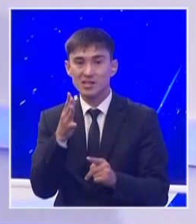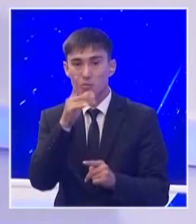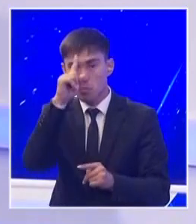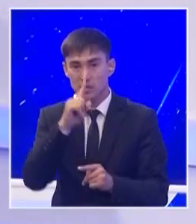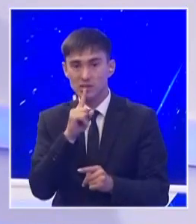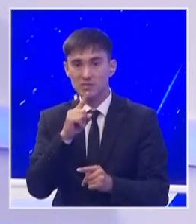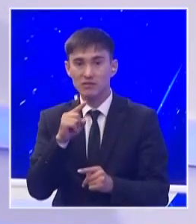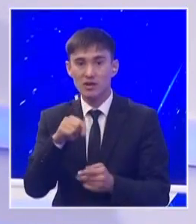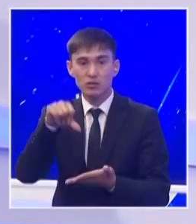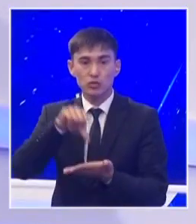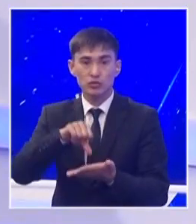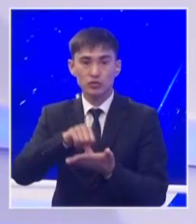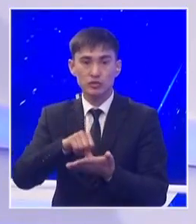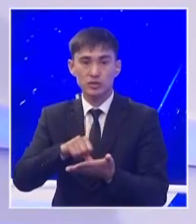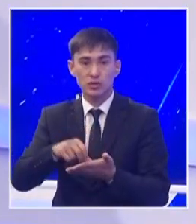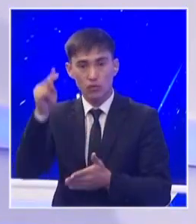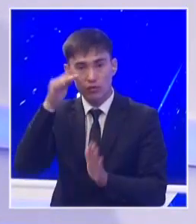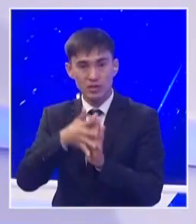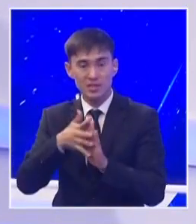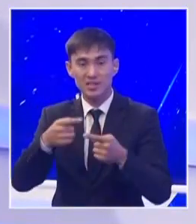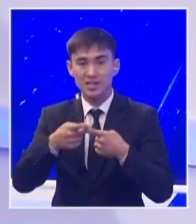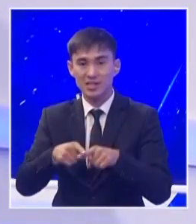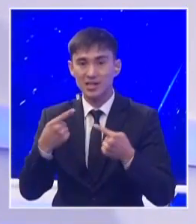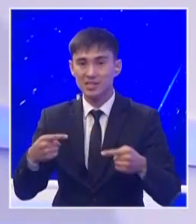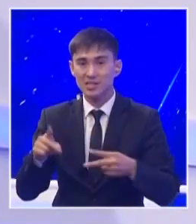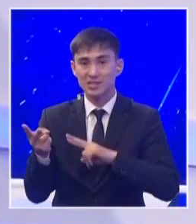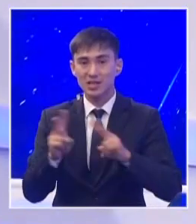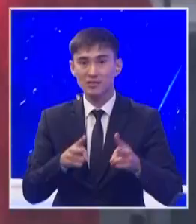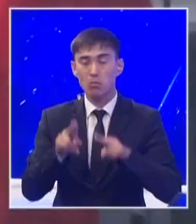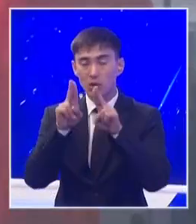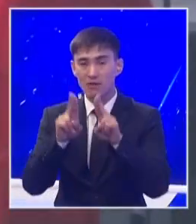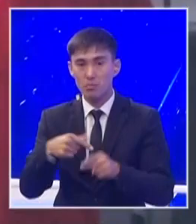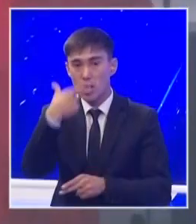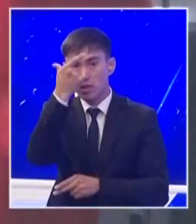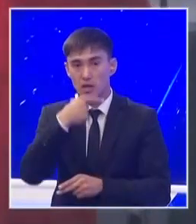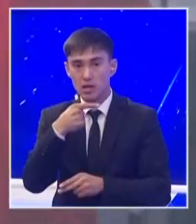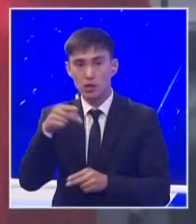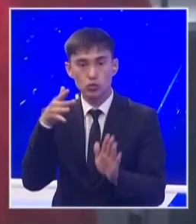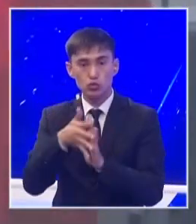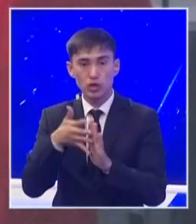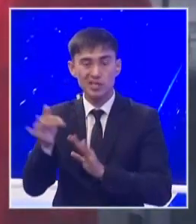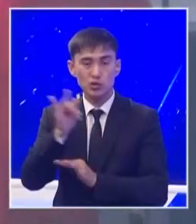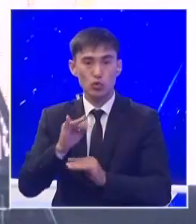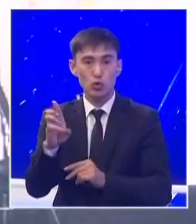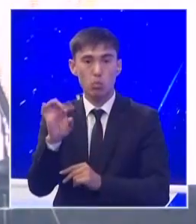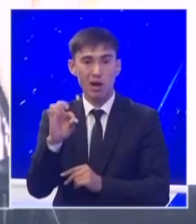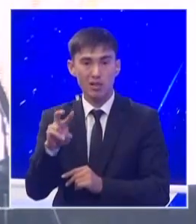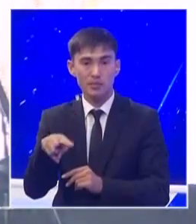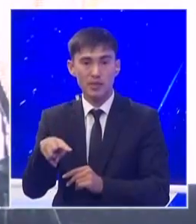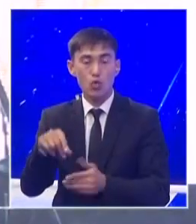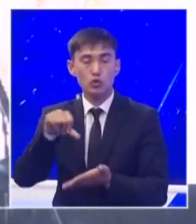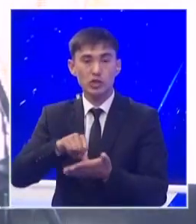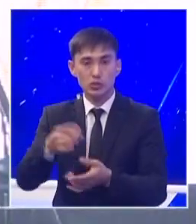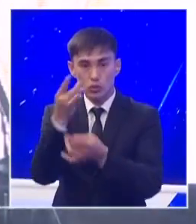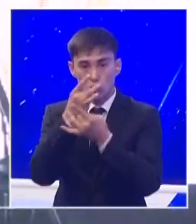нескольких месяцев дебютанты овладевали техникой различных танцев, правилами этикета, изучали историю бала.